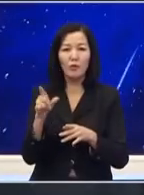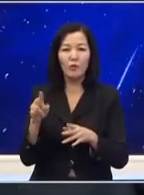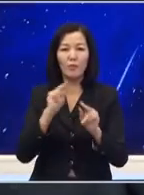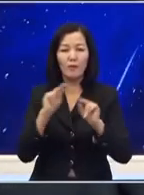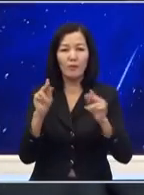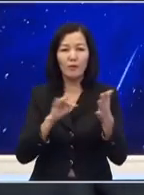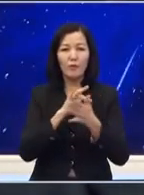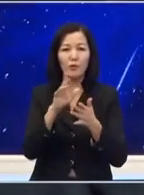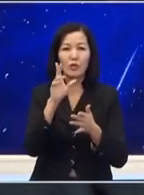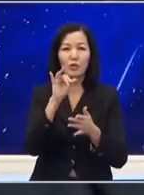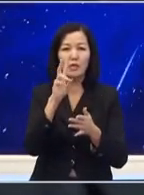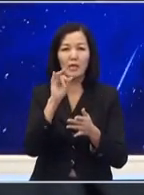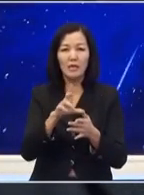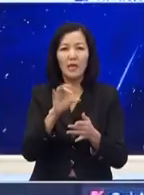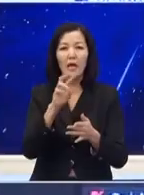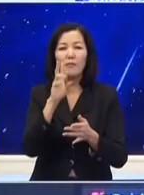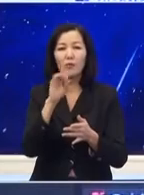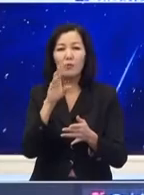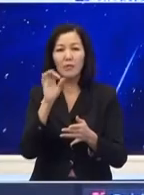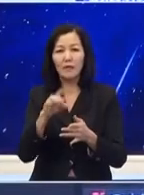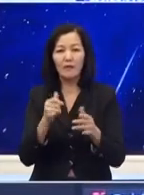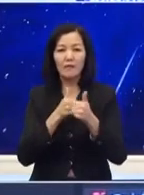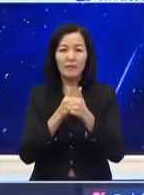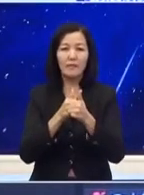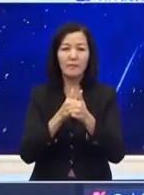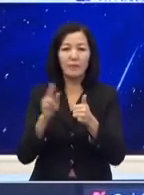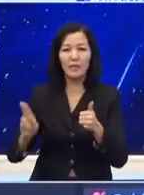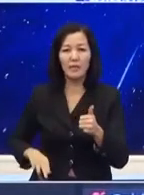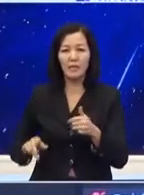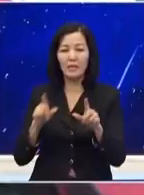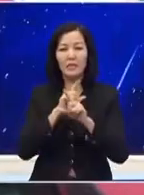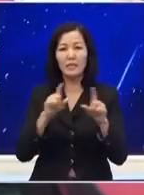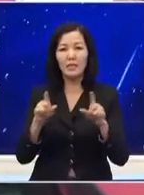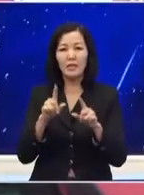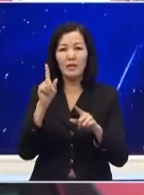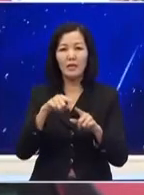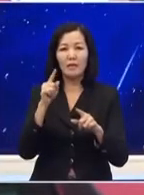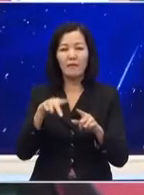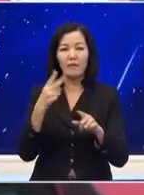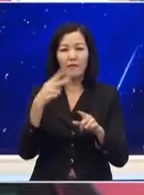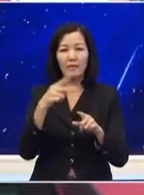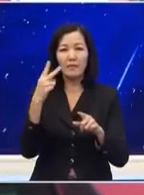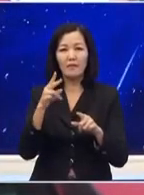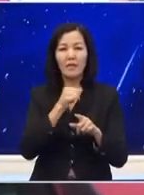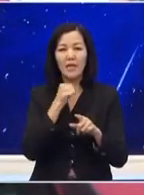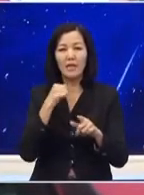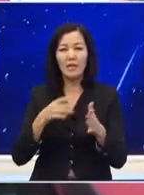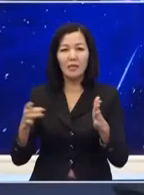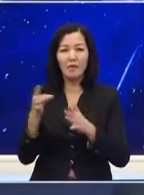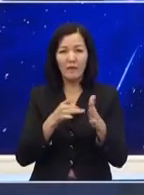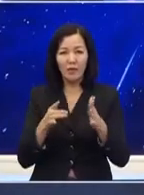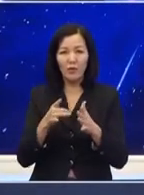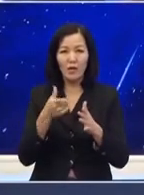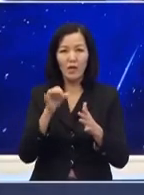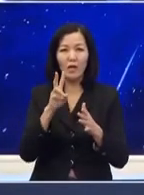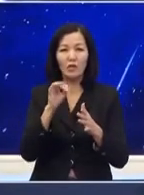из города Жаркент Халбинур Искакова, заместитель директора средней школы номер 22 Талгарского района Кристина Гончарова